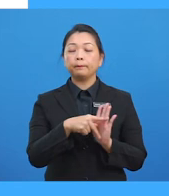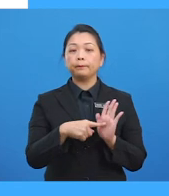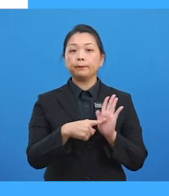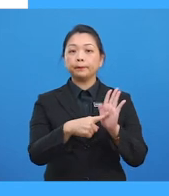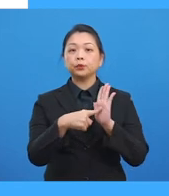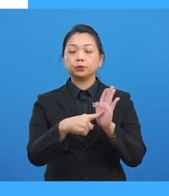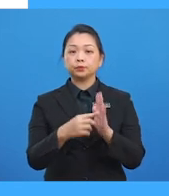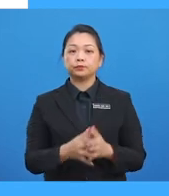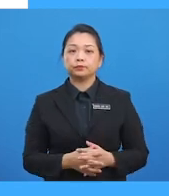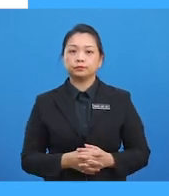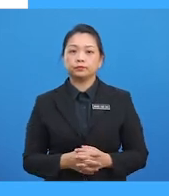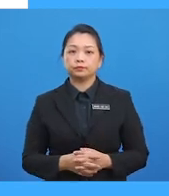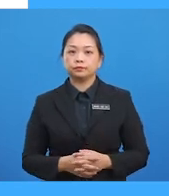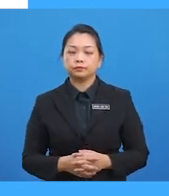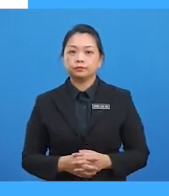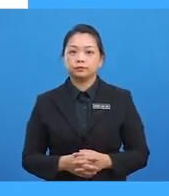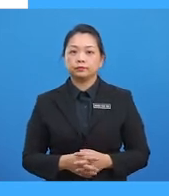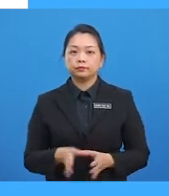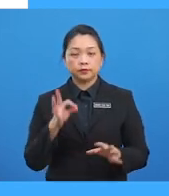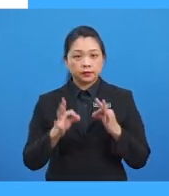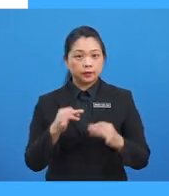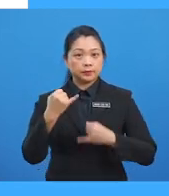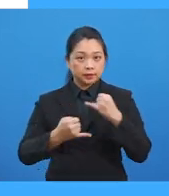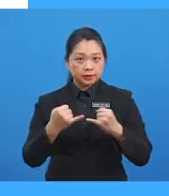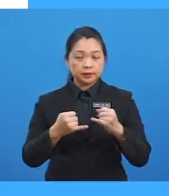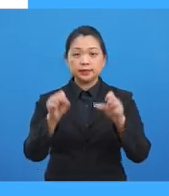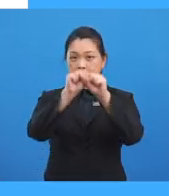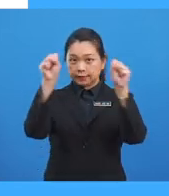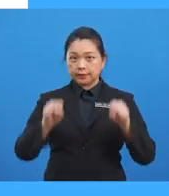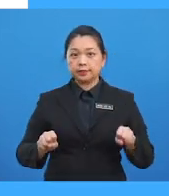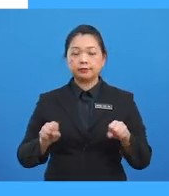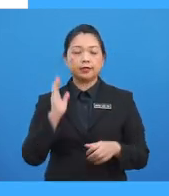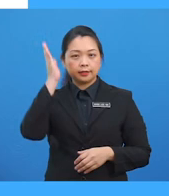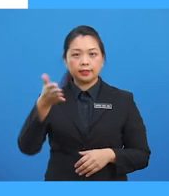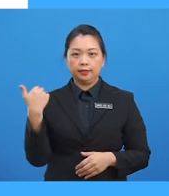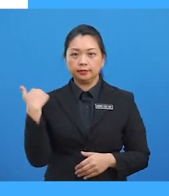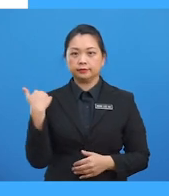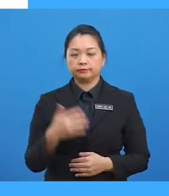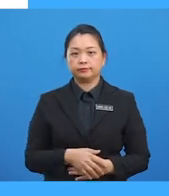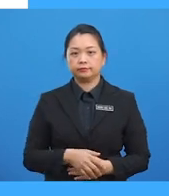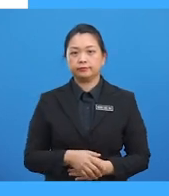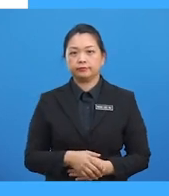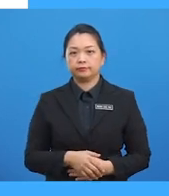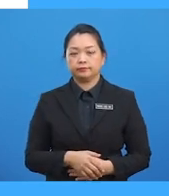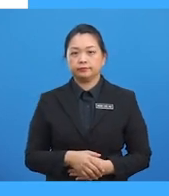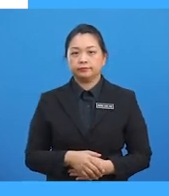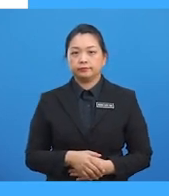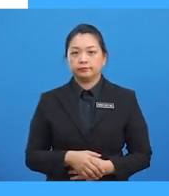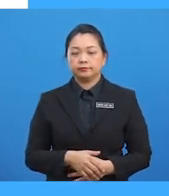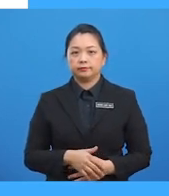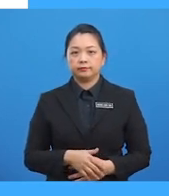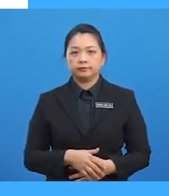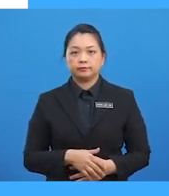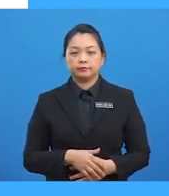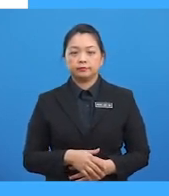bangkangan, sijil pendaftaran akan dikeluarkan. Yang keenam, sekiranya permohonan dibantah, rayuan bertulis boleh